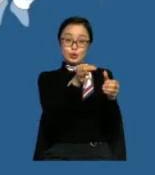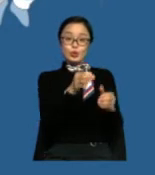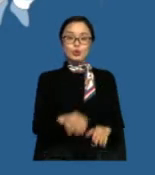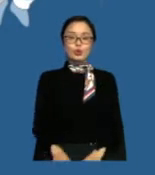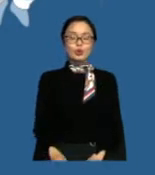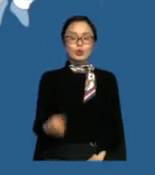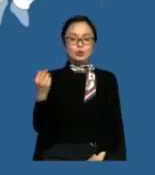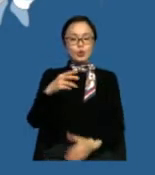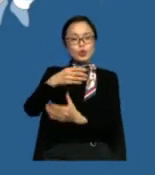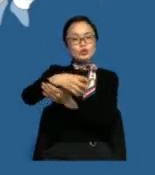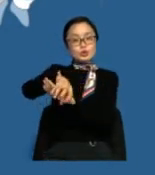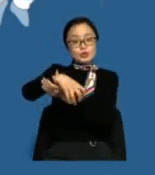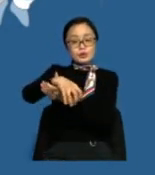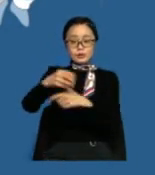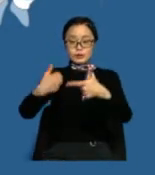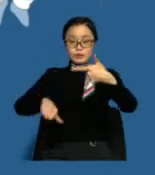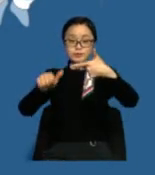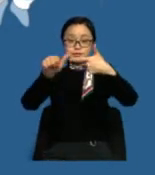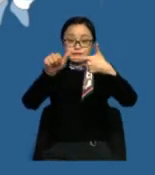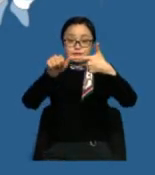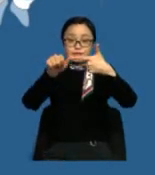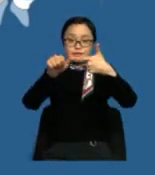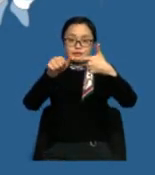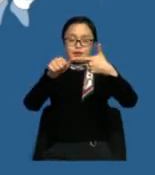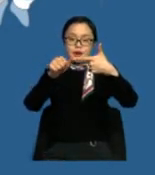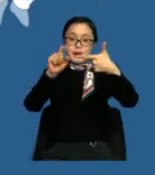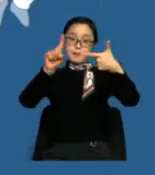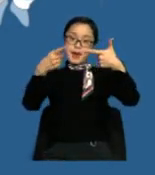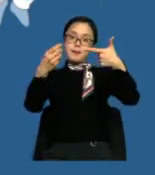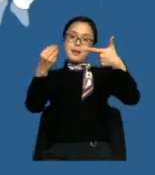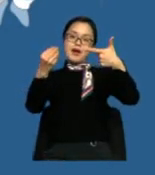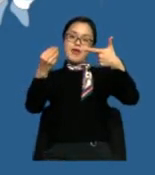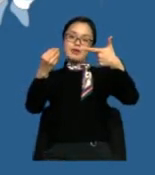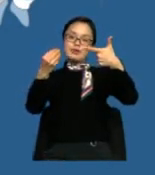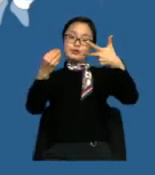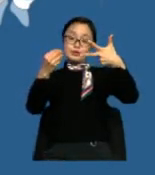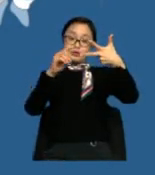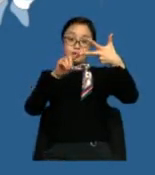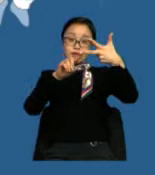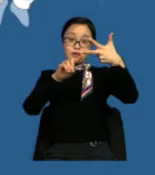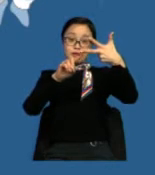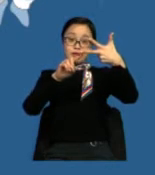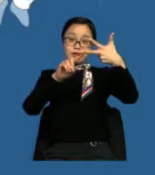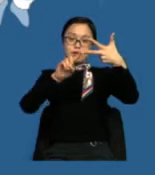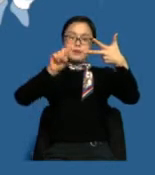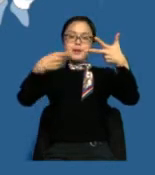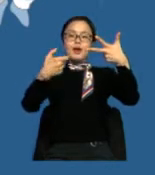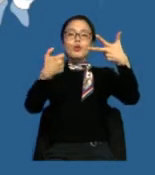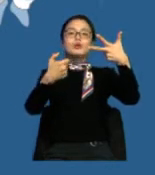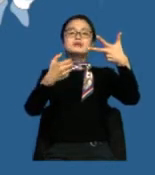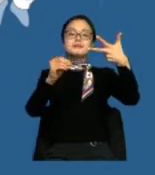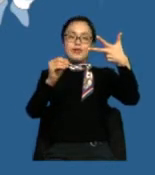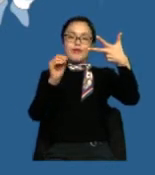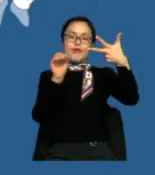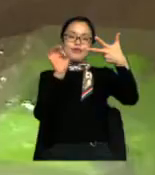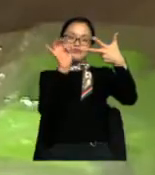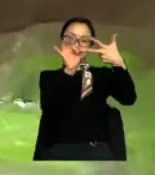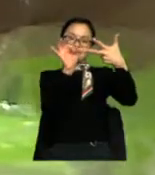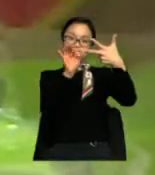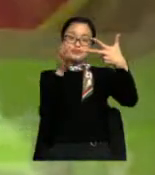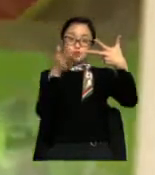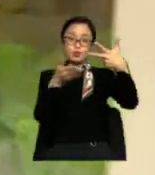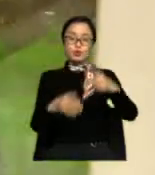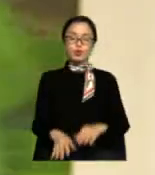둘째 출산 장려금을 50만원에서 100만원으로 셋째 장력은 100만원도 150만원으로 높입니다